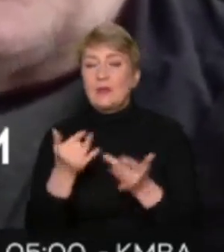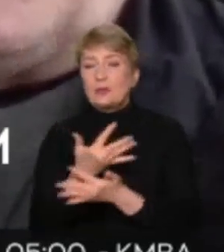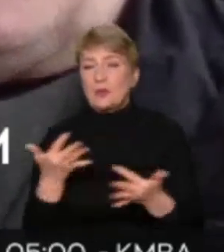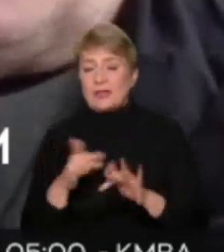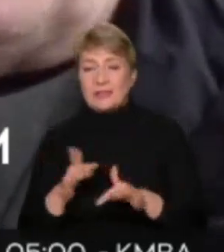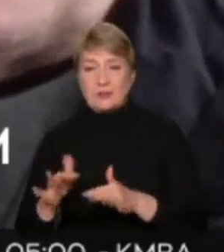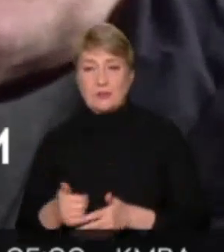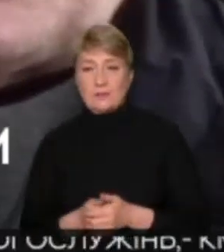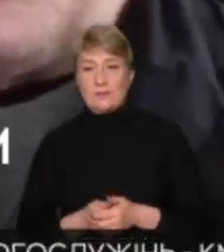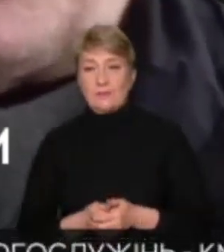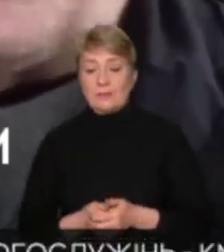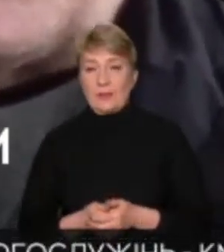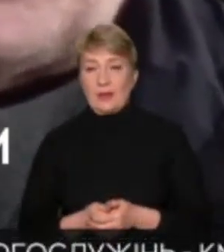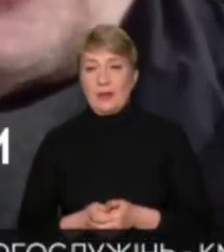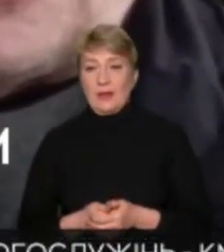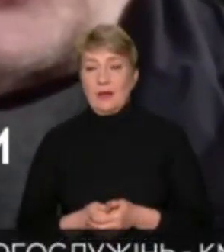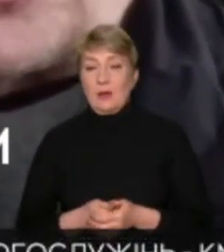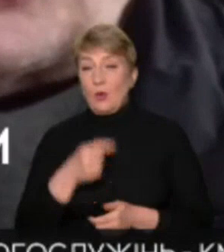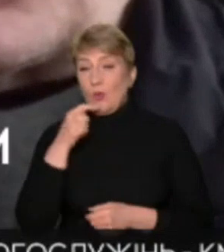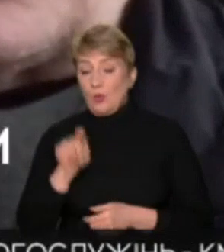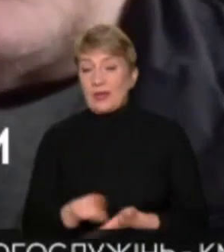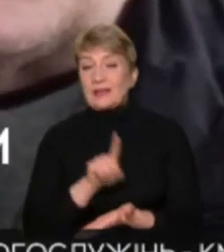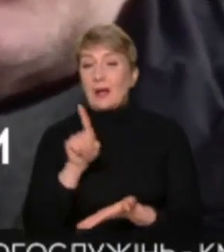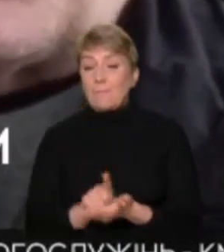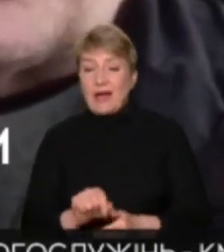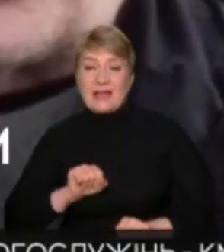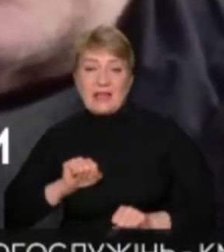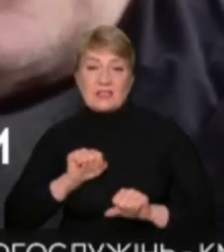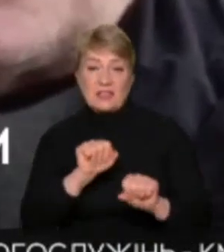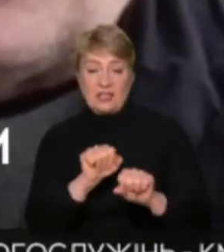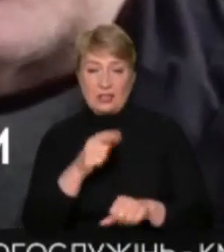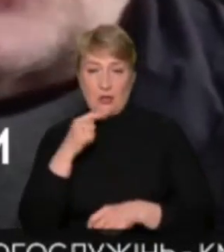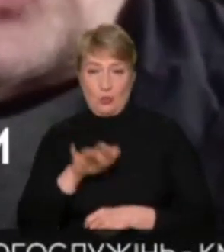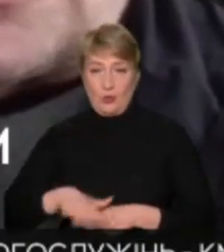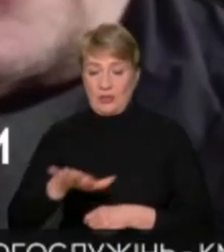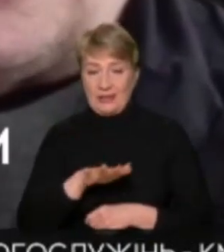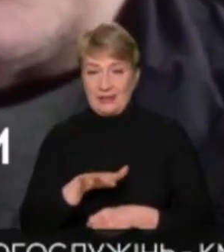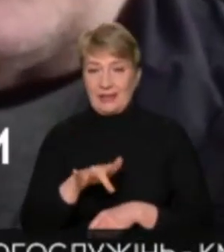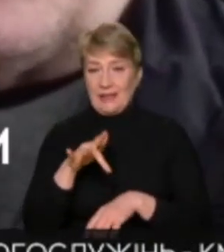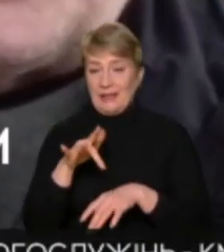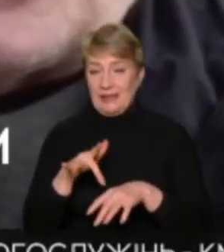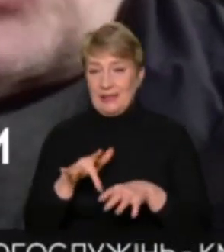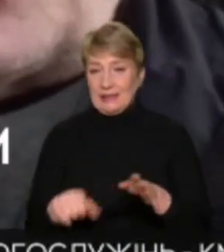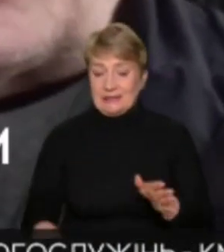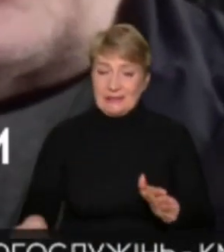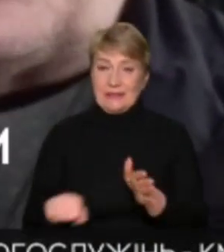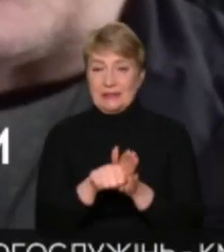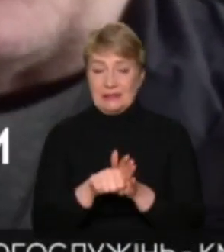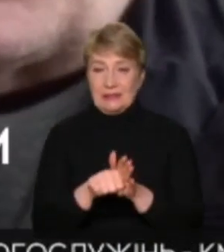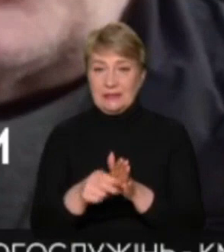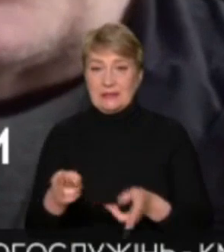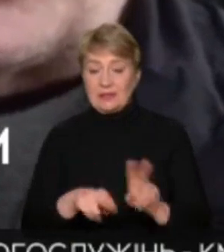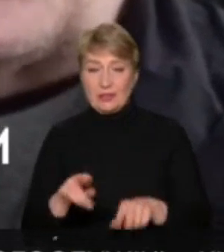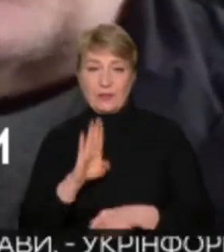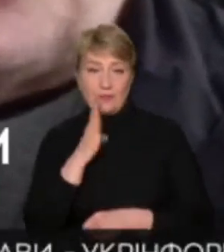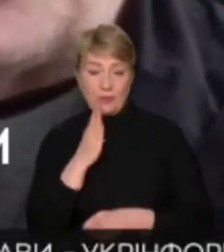знаєте, ми маємо захищати нашу країну і знищувати ворога крізь, де він знаходиться. Ми ж не атакуємо цивільні об'єкти, ми